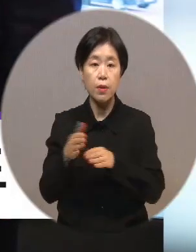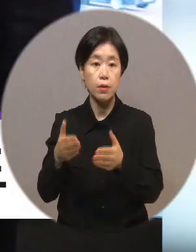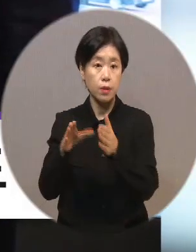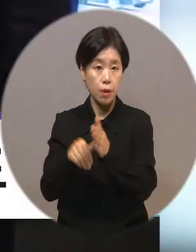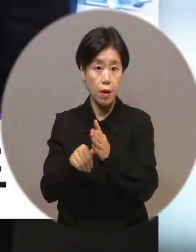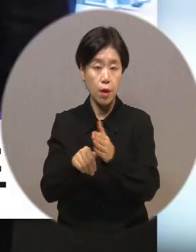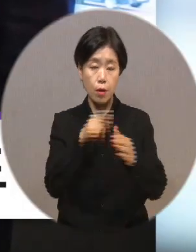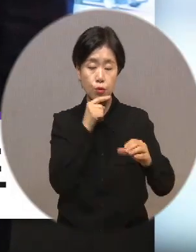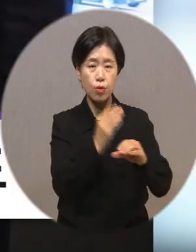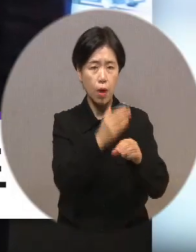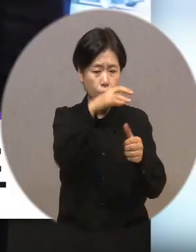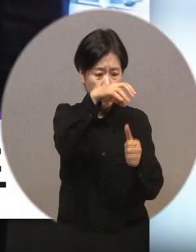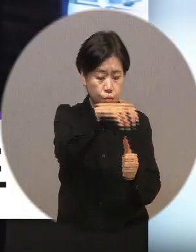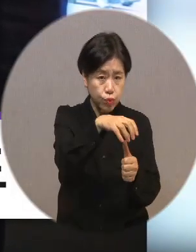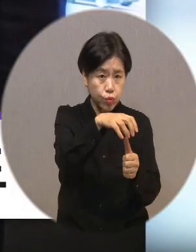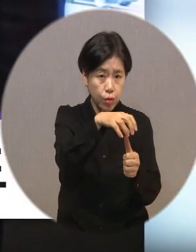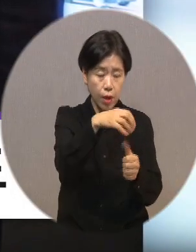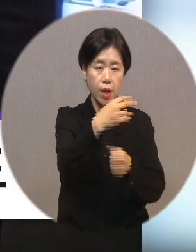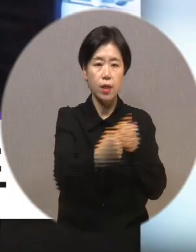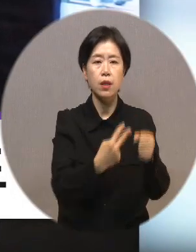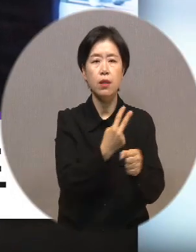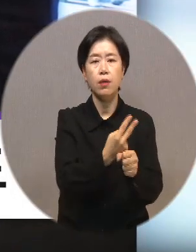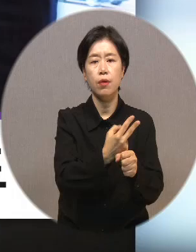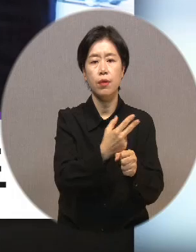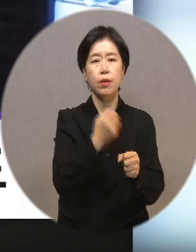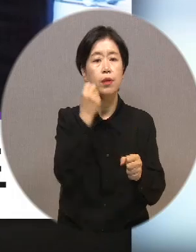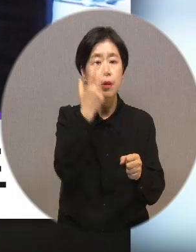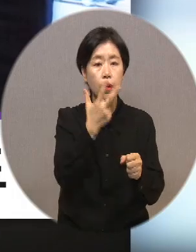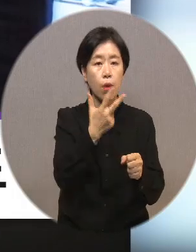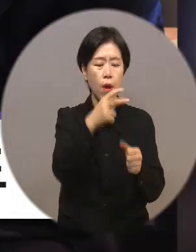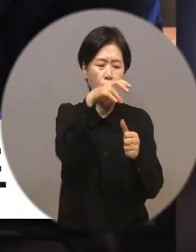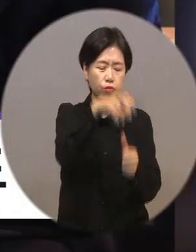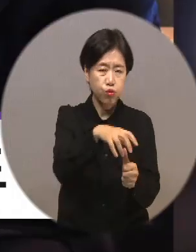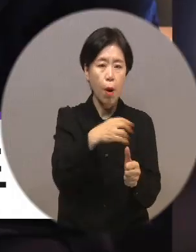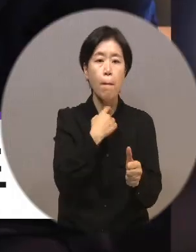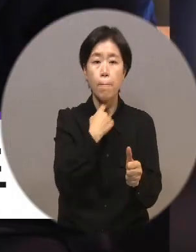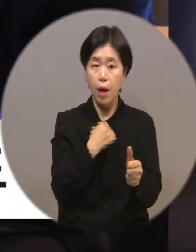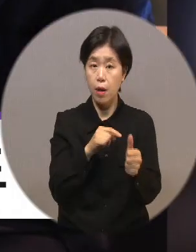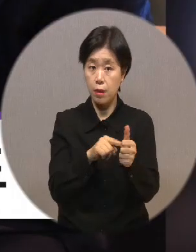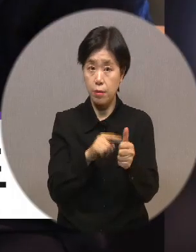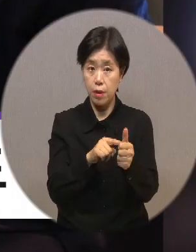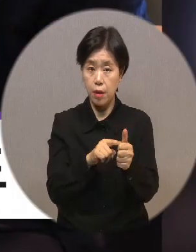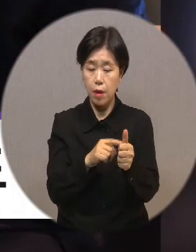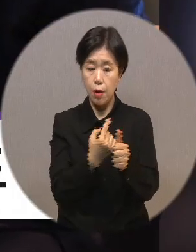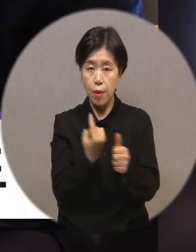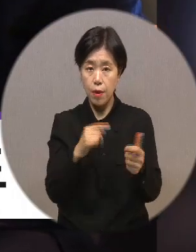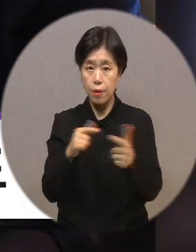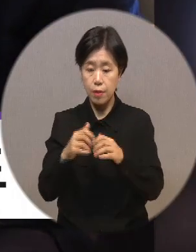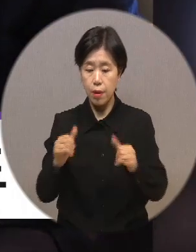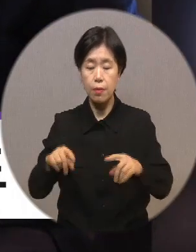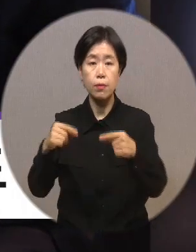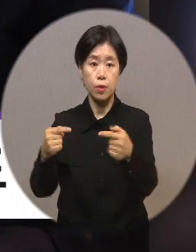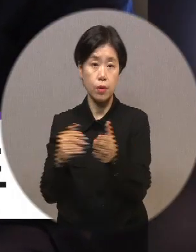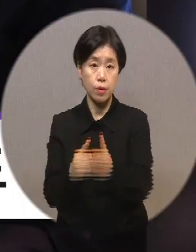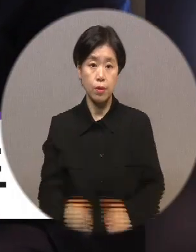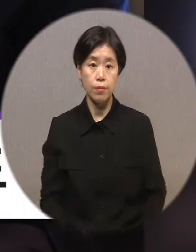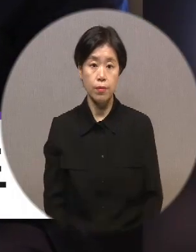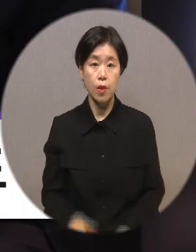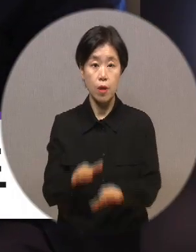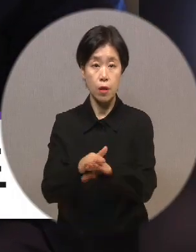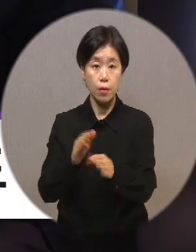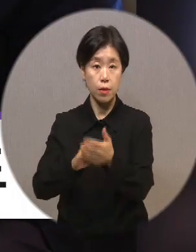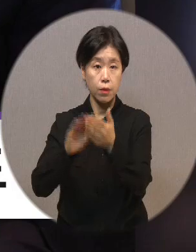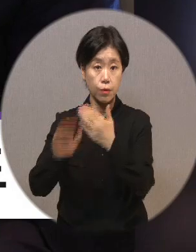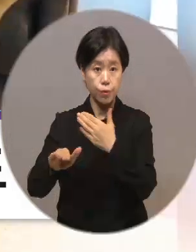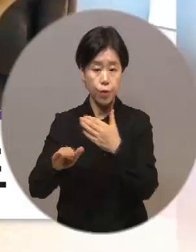지 2년 7개월 만에 풀려난 임현수 목사와 탈북 외교관 이일규 참사도 참석했습니다. 예배 이후 이어진